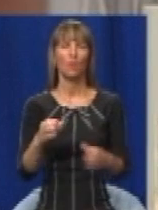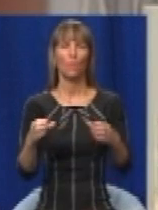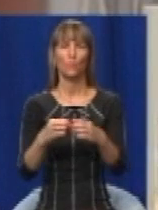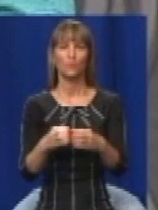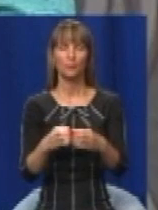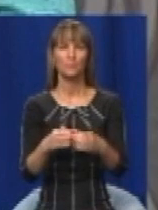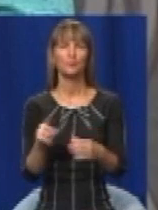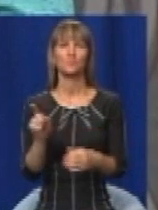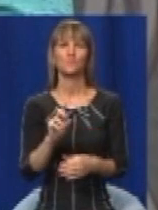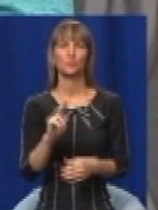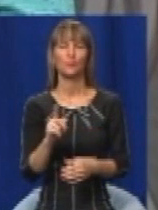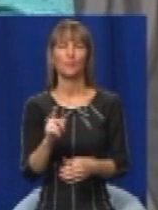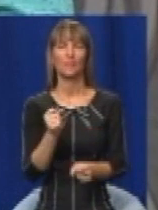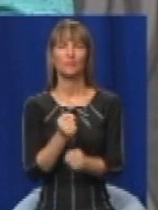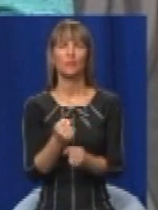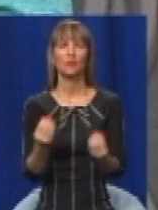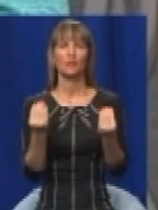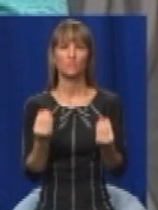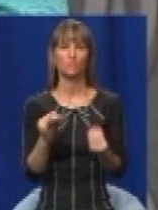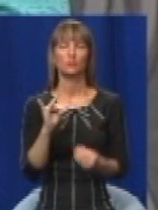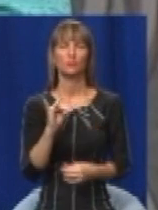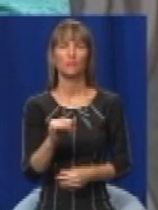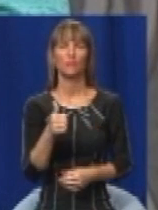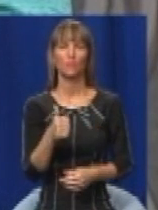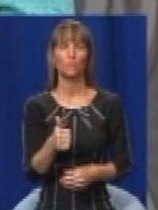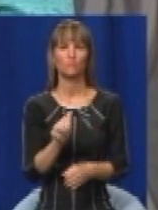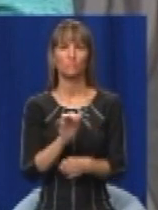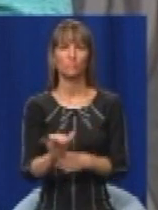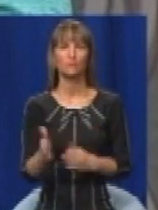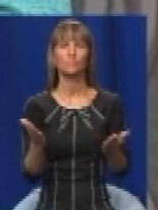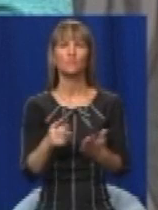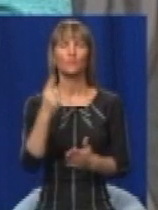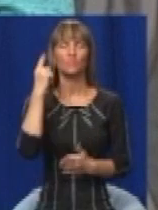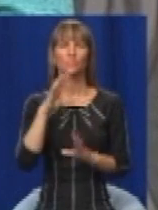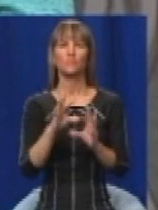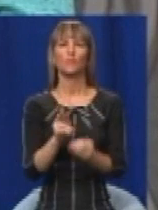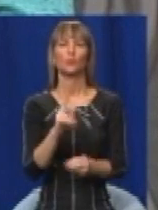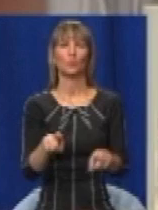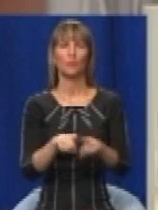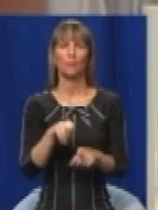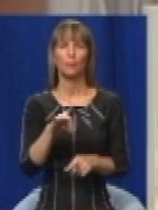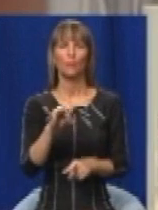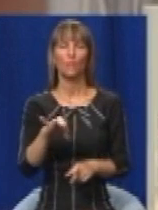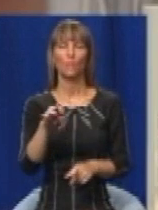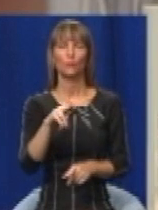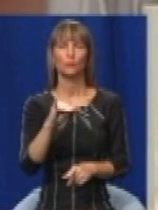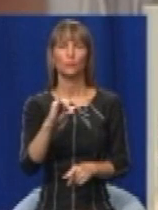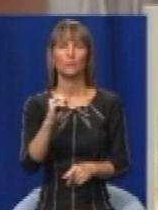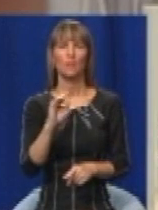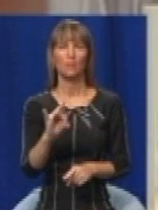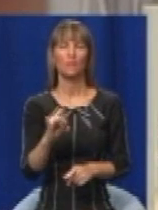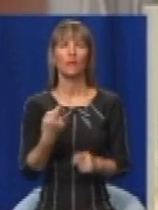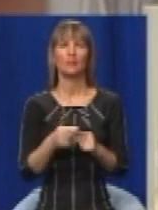так би мовити, щоб створити якісний та прикольний продукт. Як ти думаєш, взагалі, хто такі продюсери? Продюсеры – это